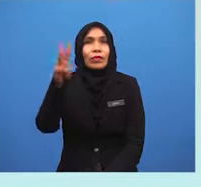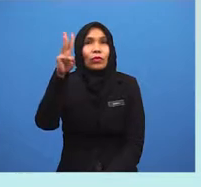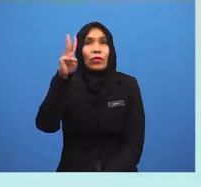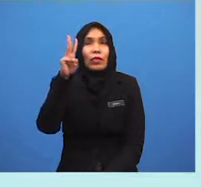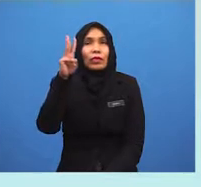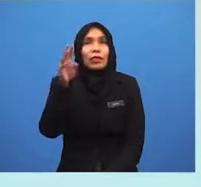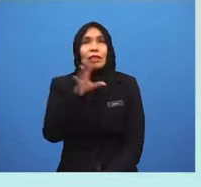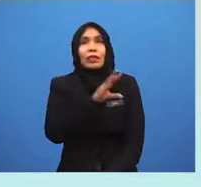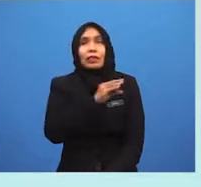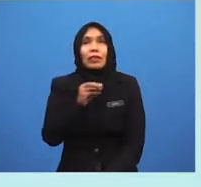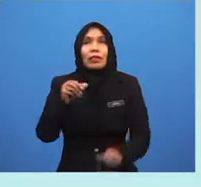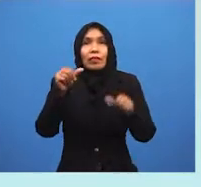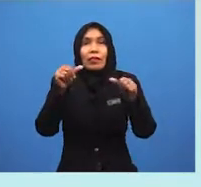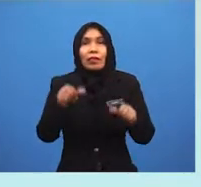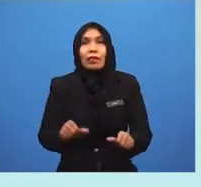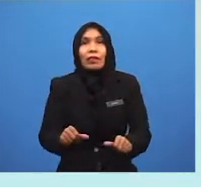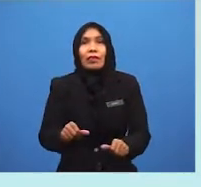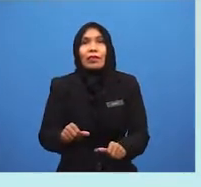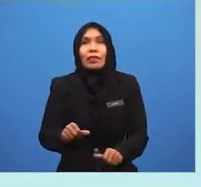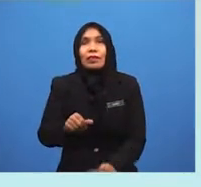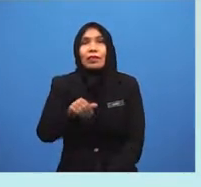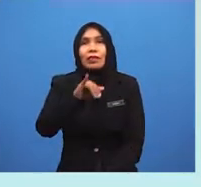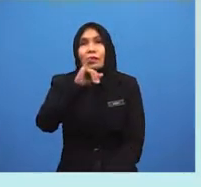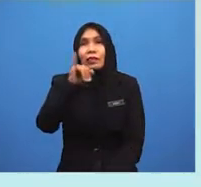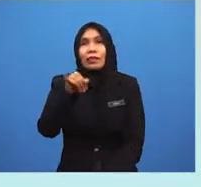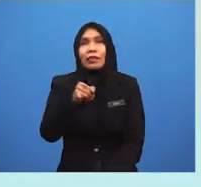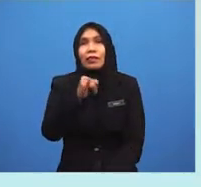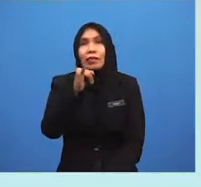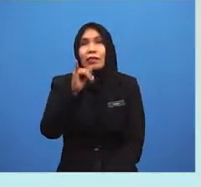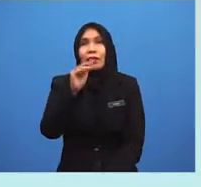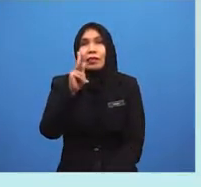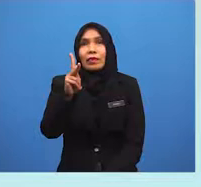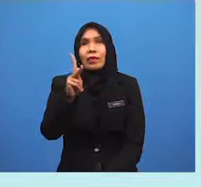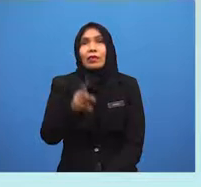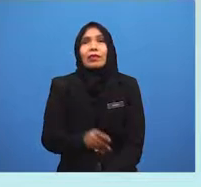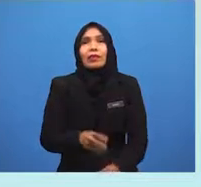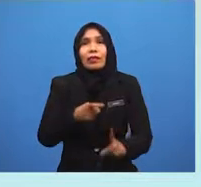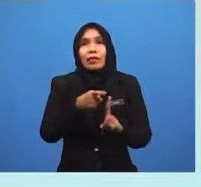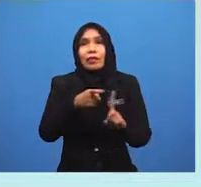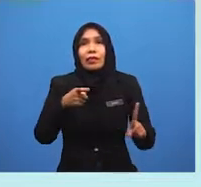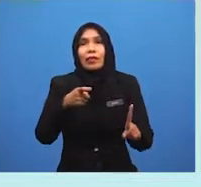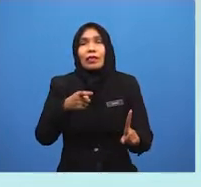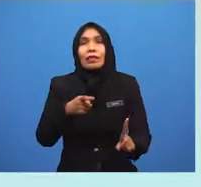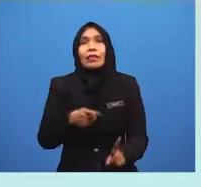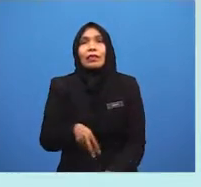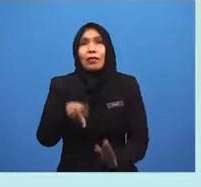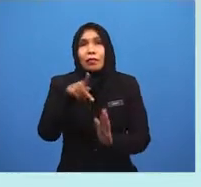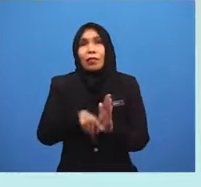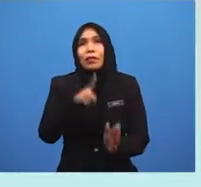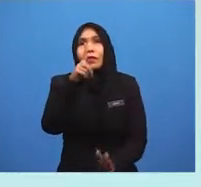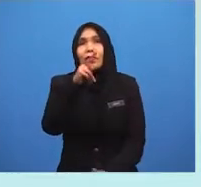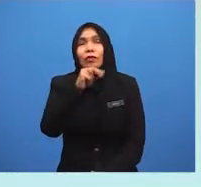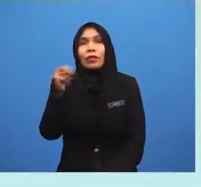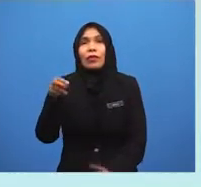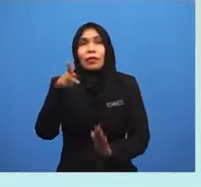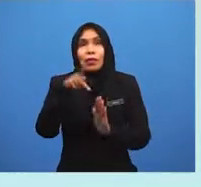ahli jawatan kuasa dari Persatuan Penduduk Taman Indah peka terhadap